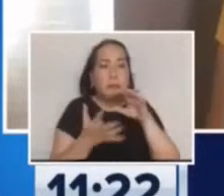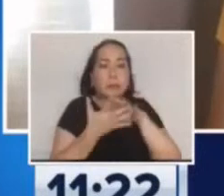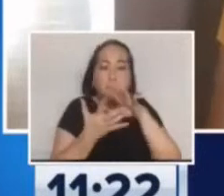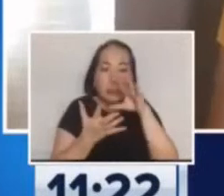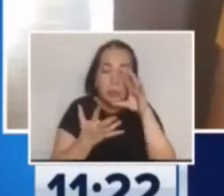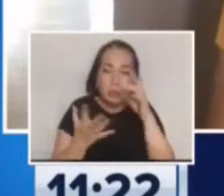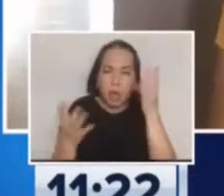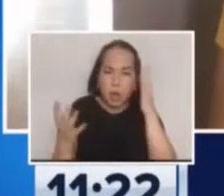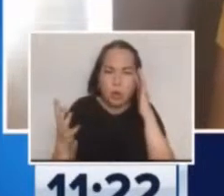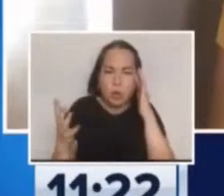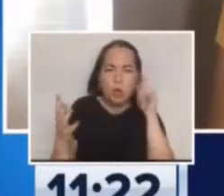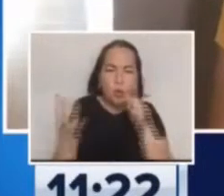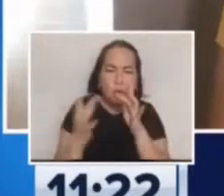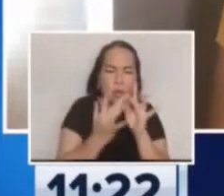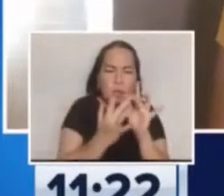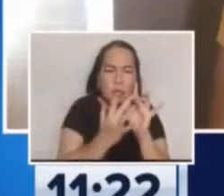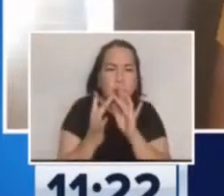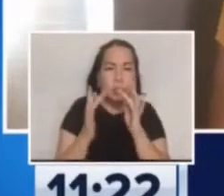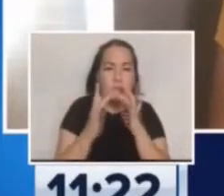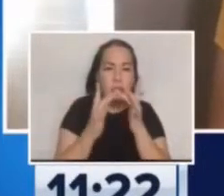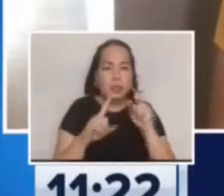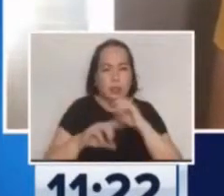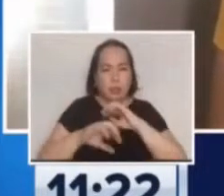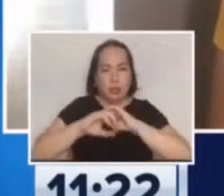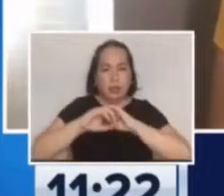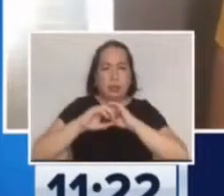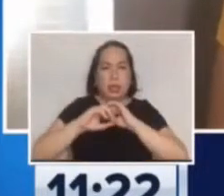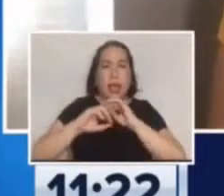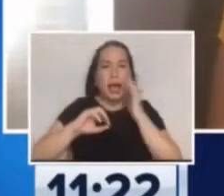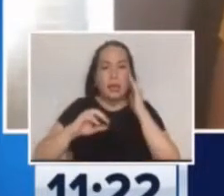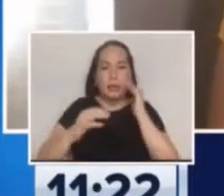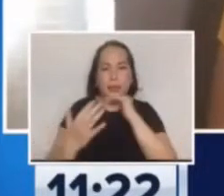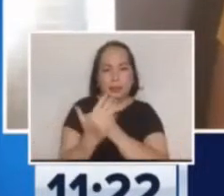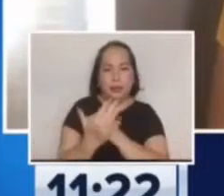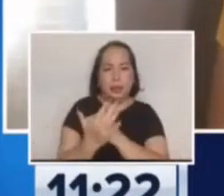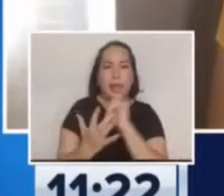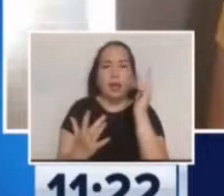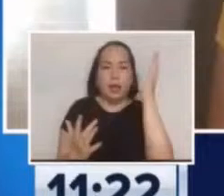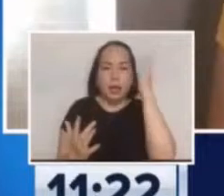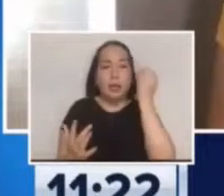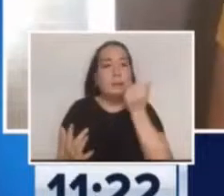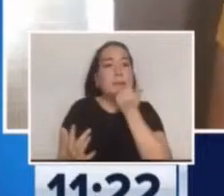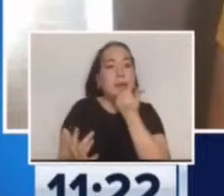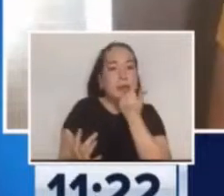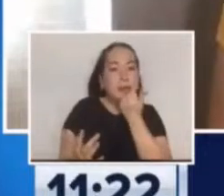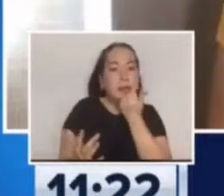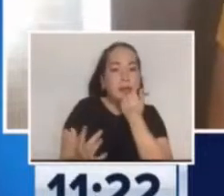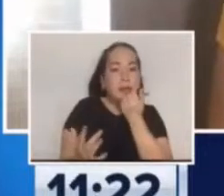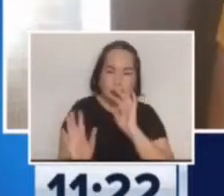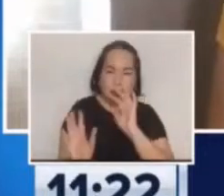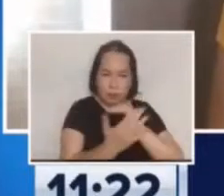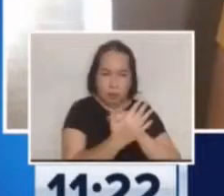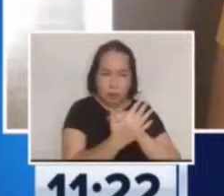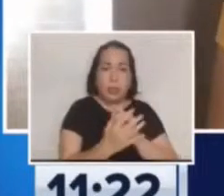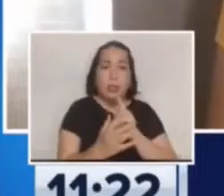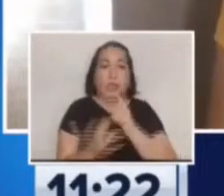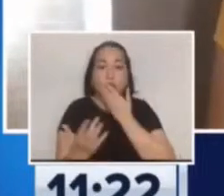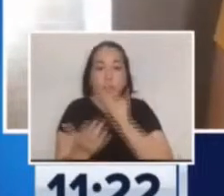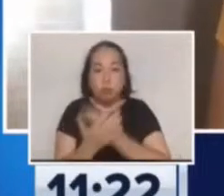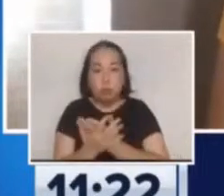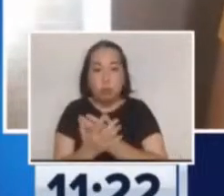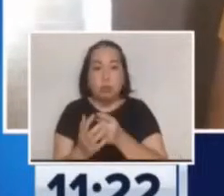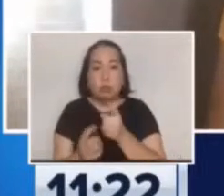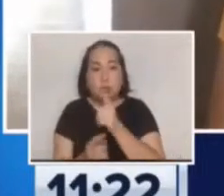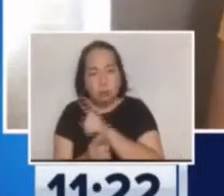talagang mahirap po maka-access online dahil sa kakulangan ng gadget tulad ng laptop, computers at maging cellphone.